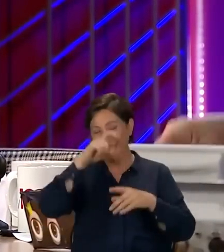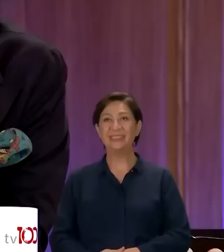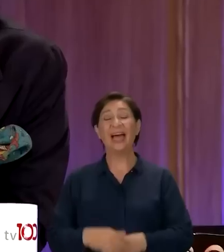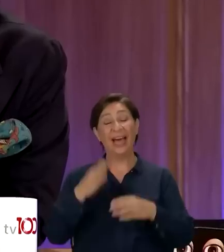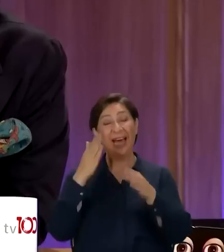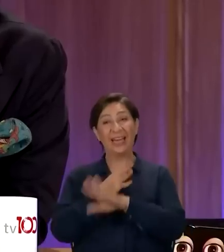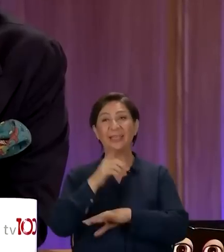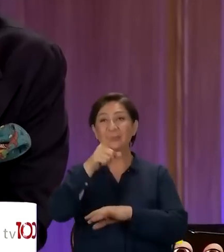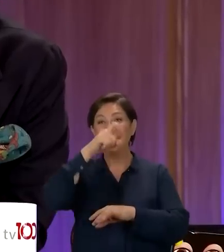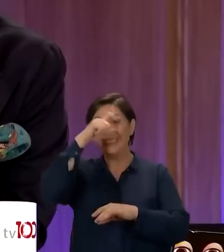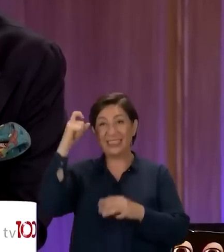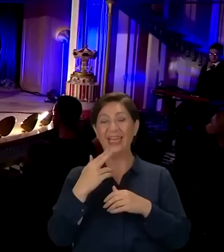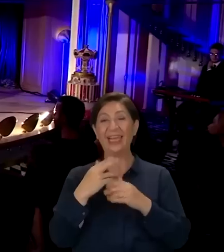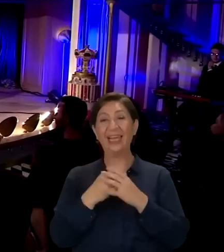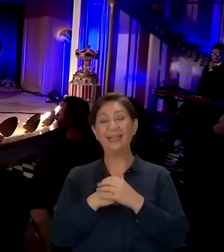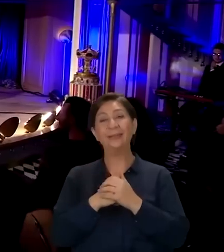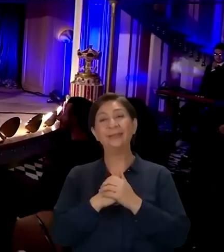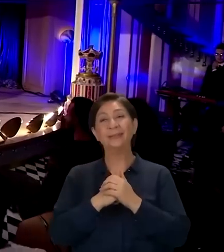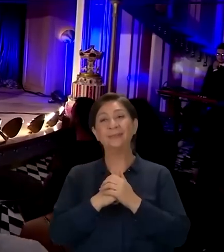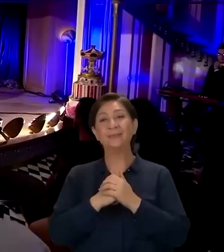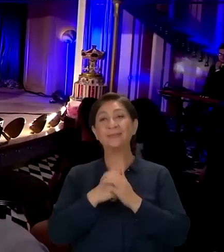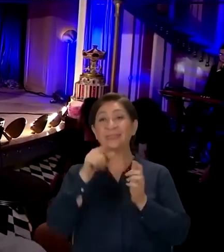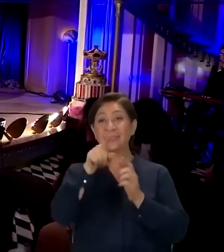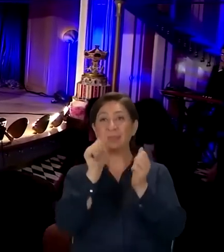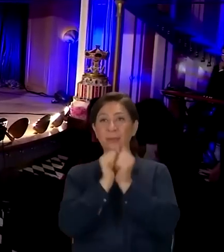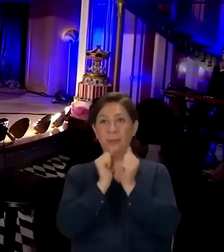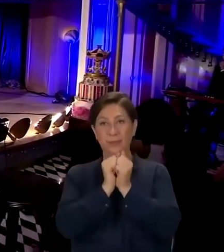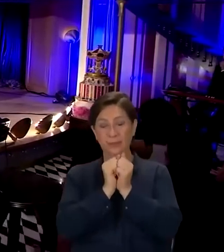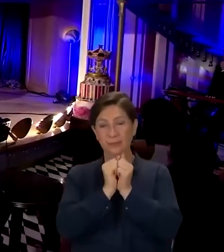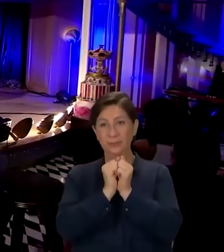Peki. Bir de bunun sıcak halini düşünemiyorum.